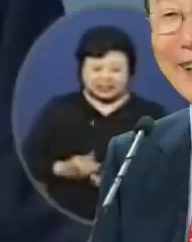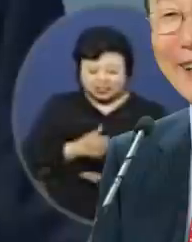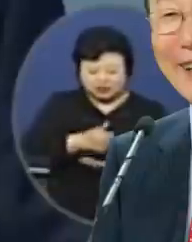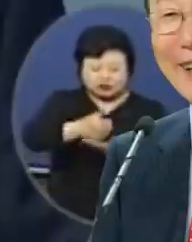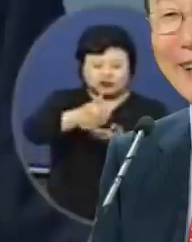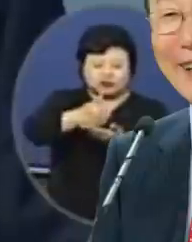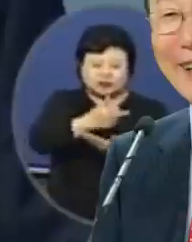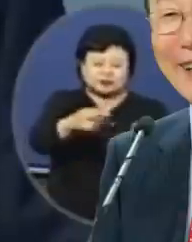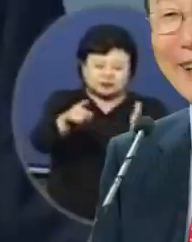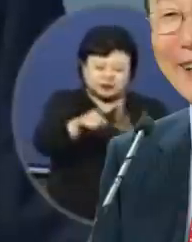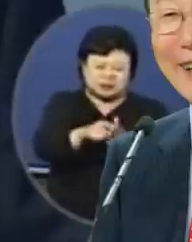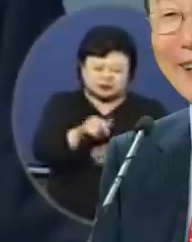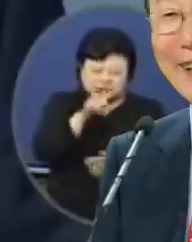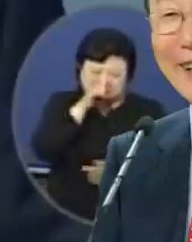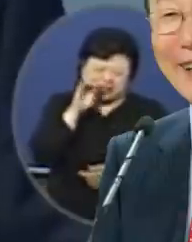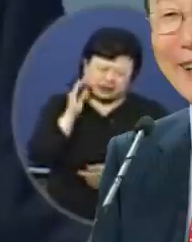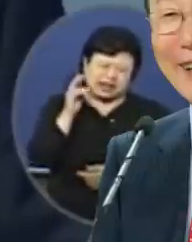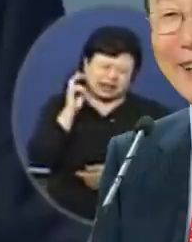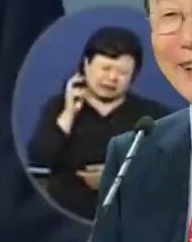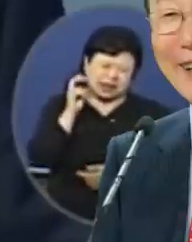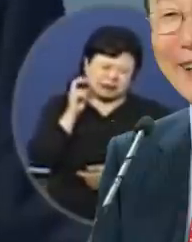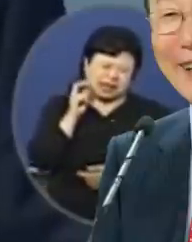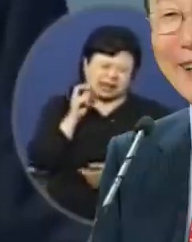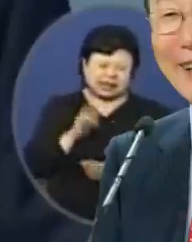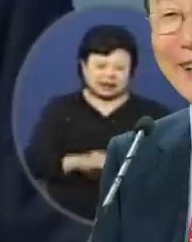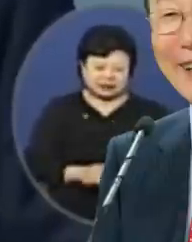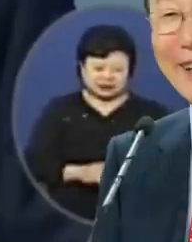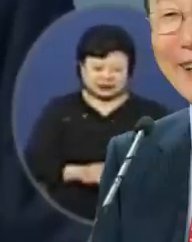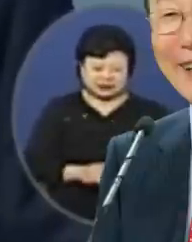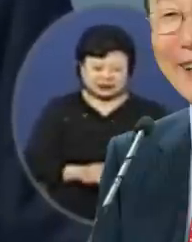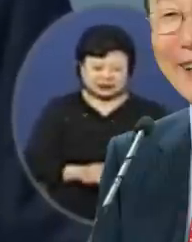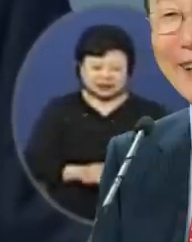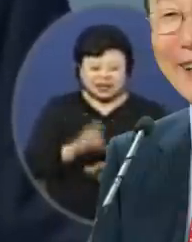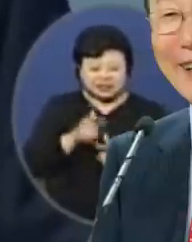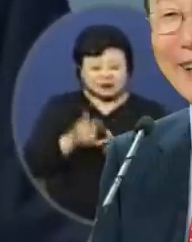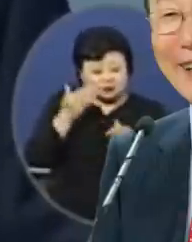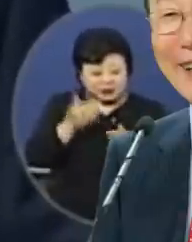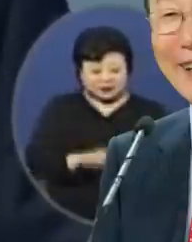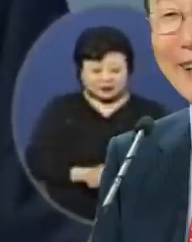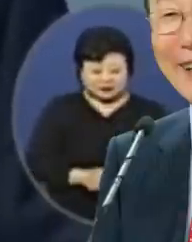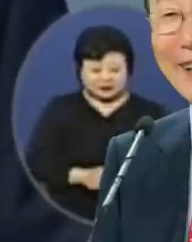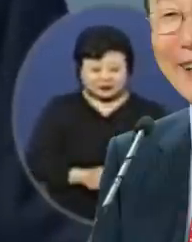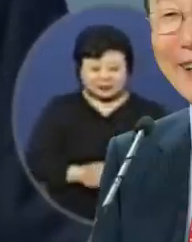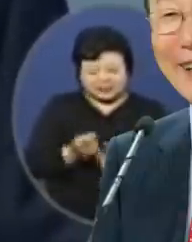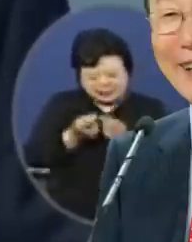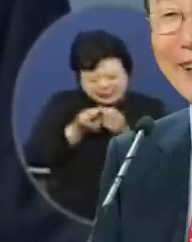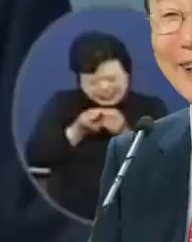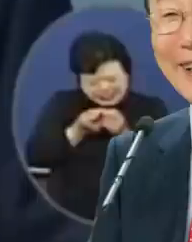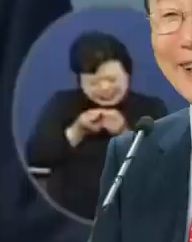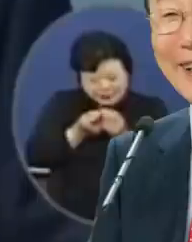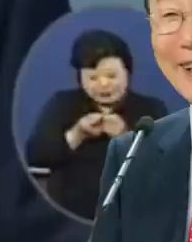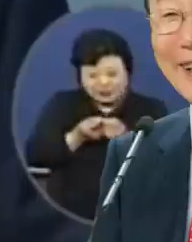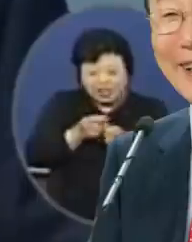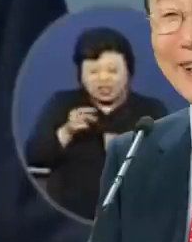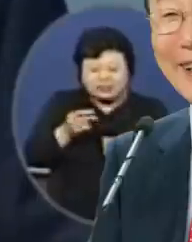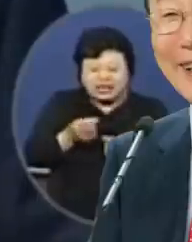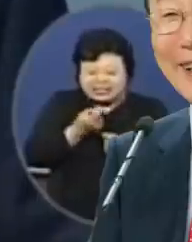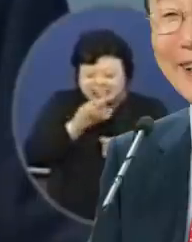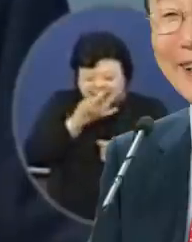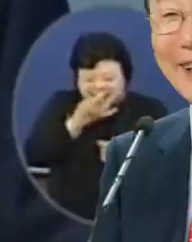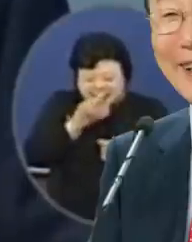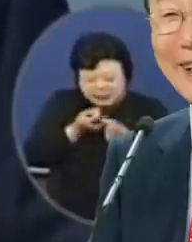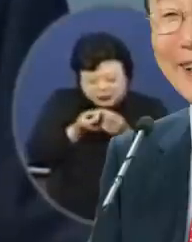주님같이 큰 믿음이 있어야 될 것인데 그 믿음 없으면 안 될 것이라. 그러니까 예수님께서 계자씨 알지? 아, 계자씨